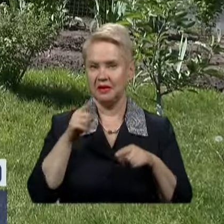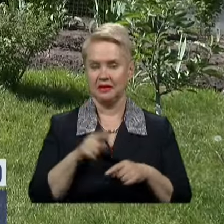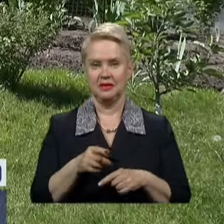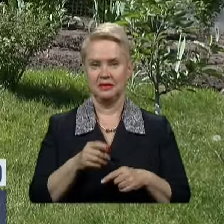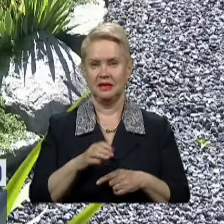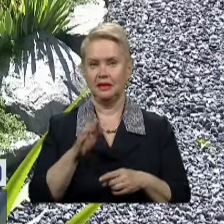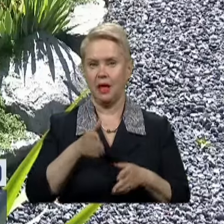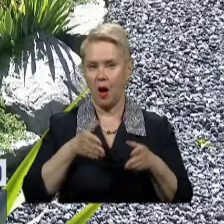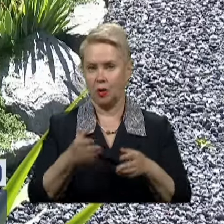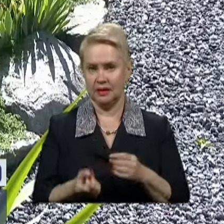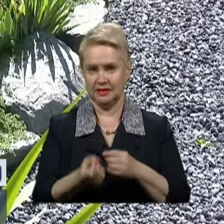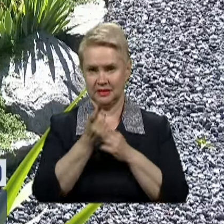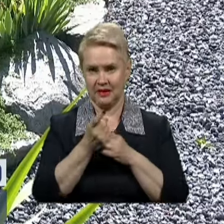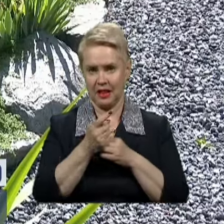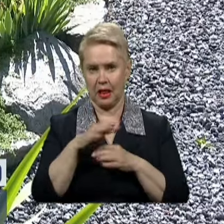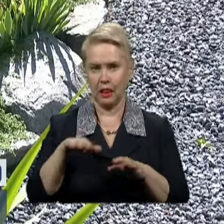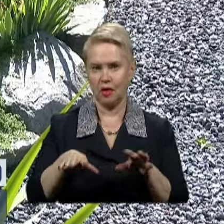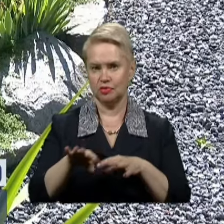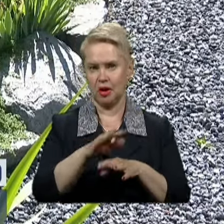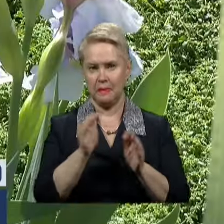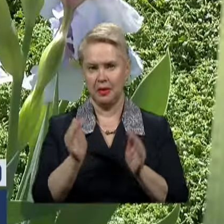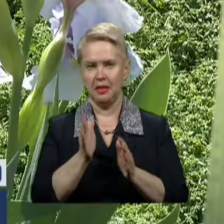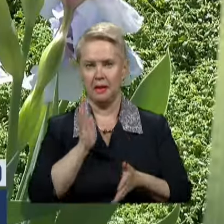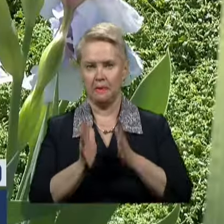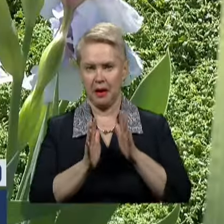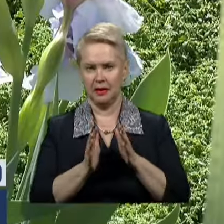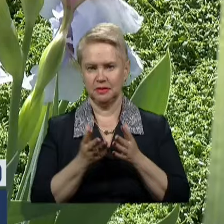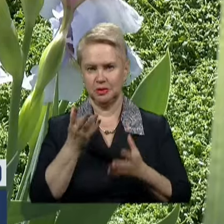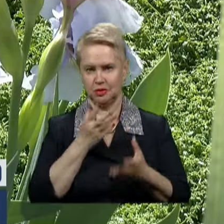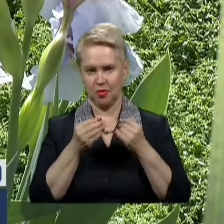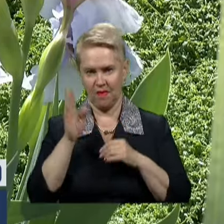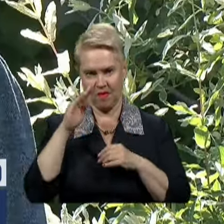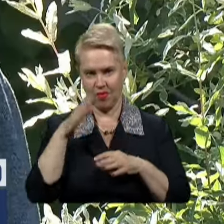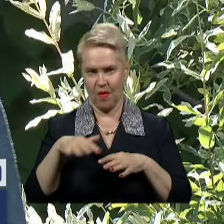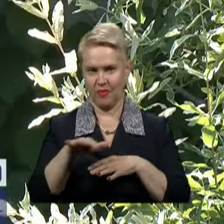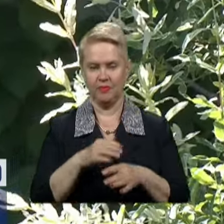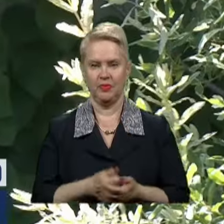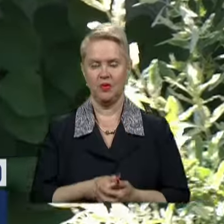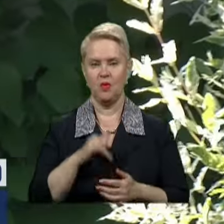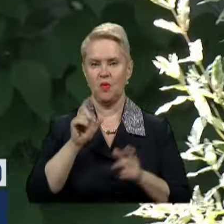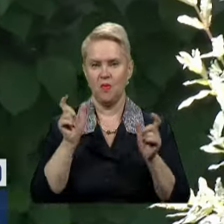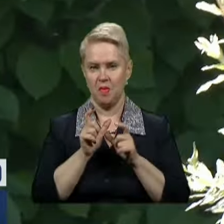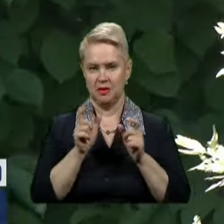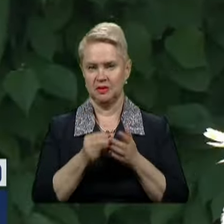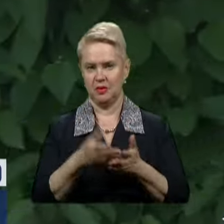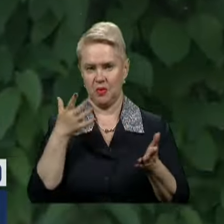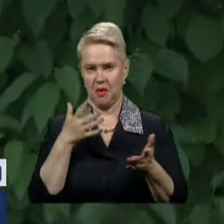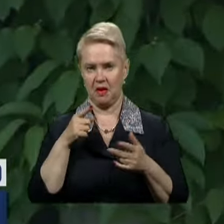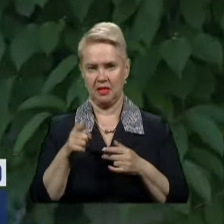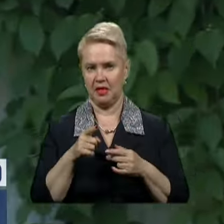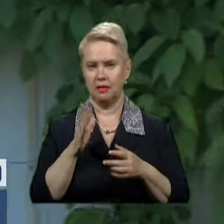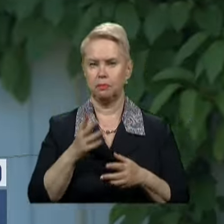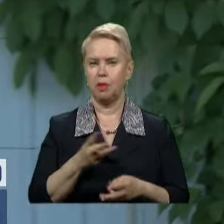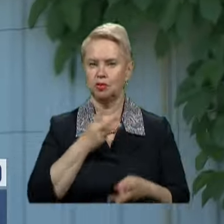Зокрема, і на городі, де з'явився ландшафтний міні-парк зі штучною водоймою. У магазині дорого, але є